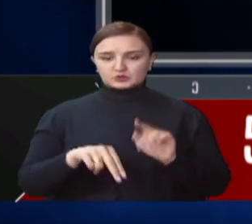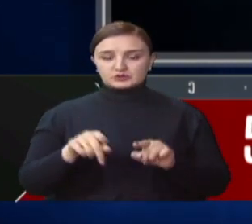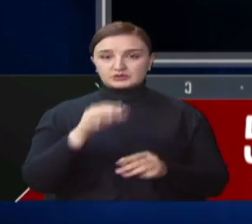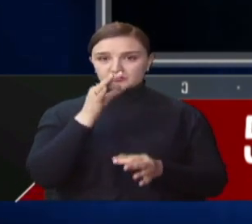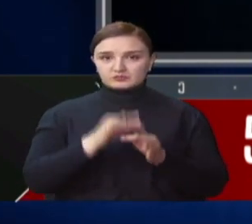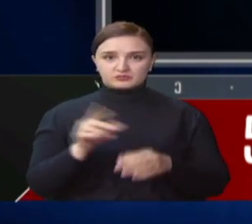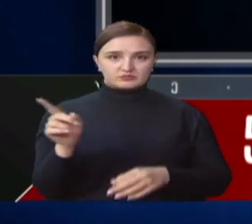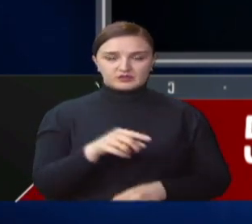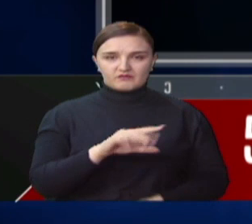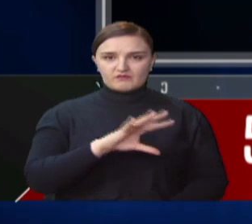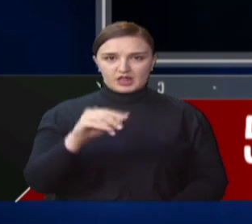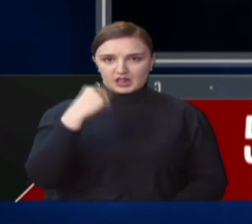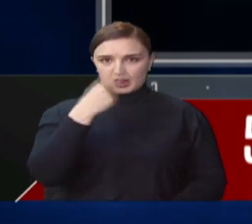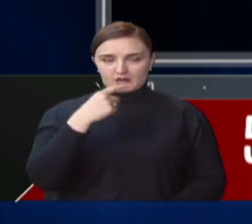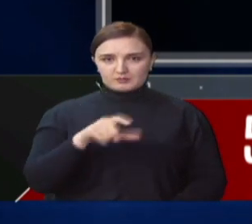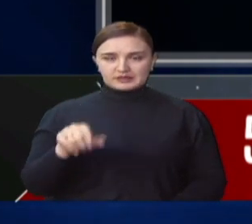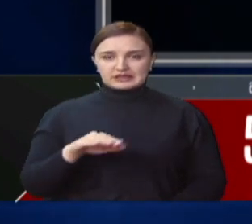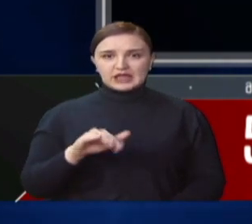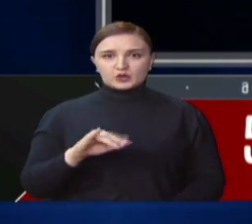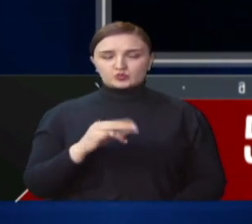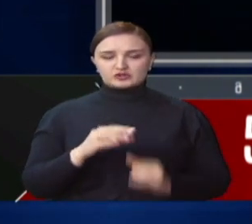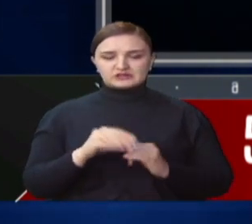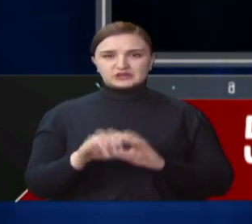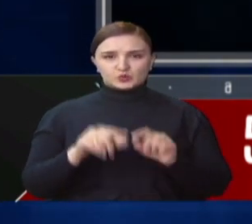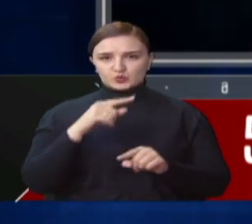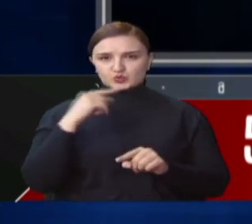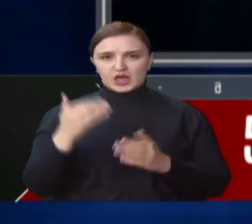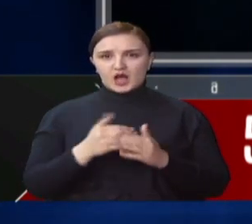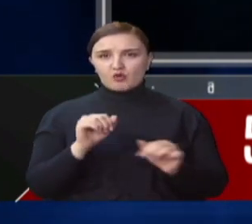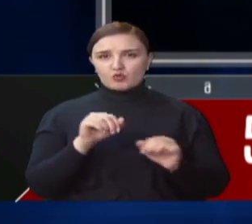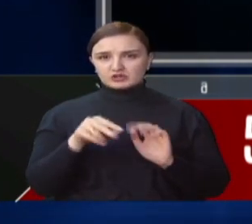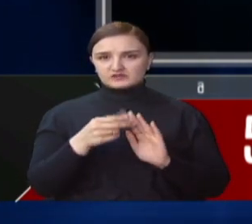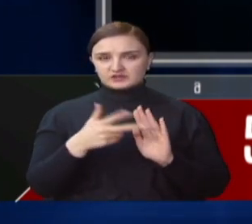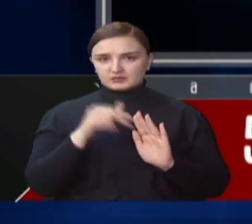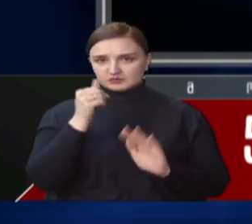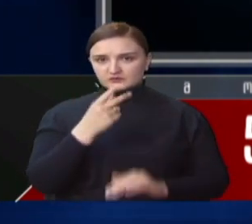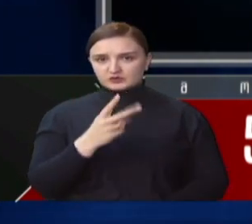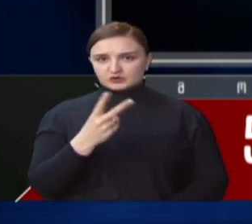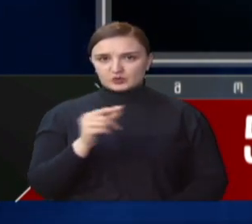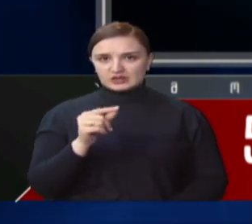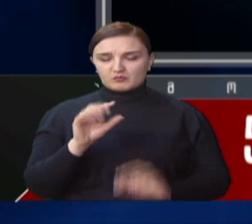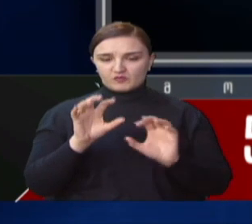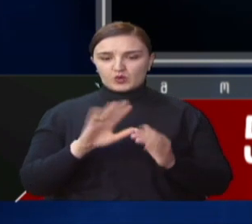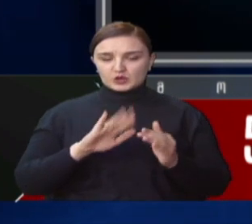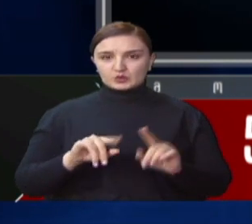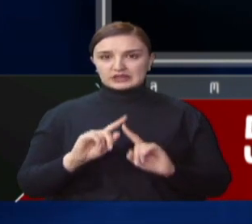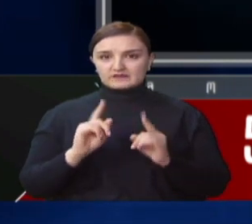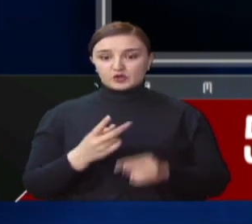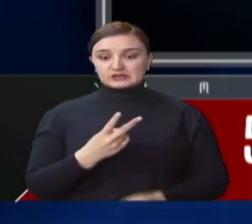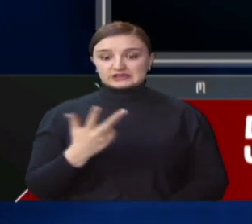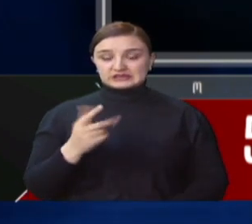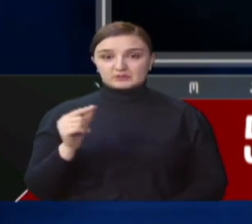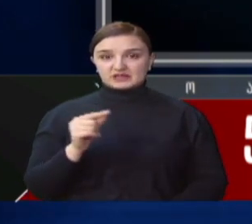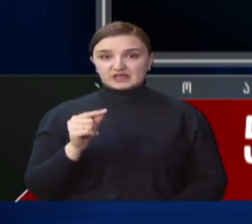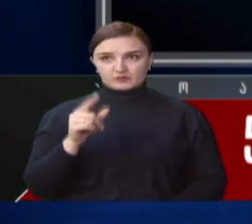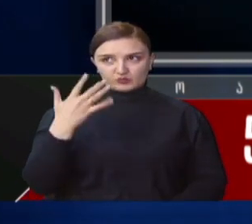სიკვდილში დამნაშავე ყველა პირმა. არჩილ ტატუნაშვილის საოკუპაციო რეჟიმმა ახალგორში 2018 წლის 21 თებერვალს უკანონო დააკავა. 23